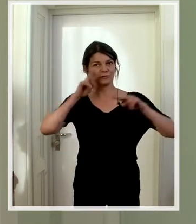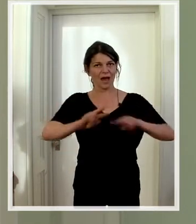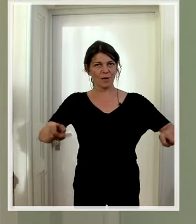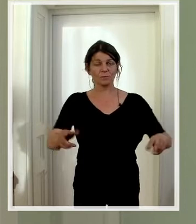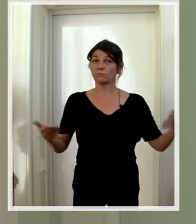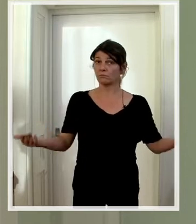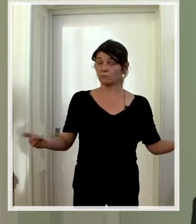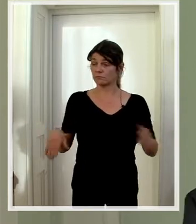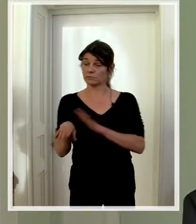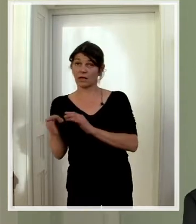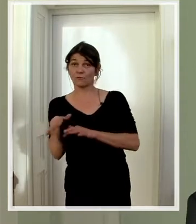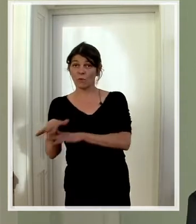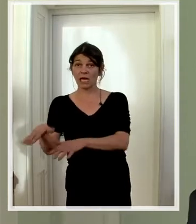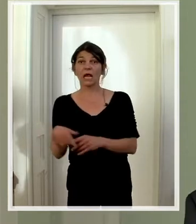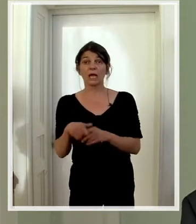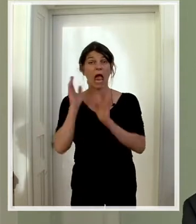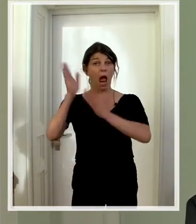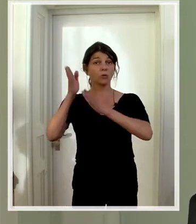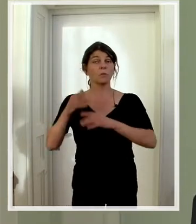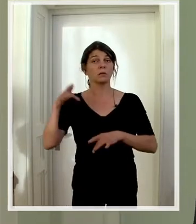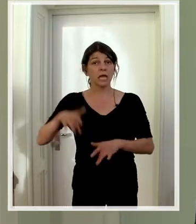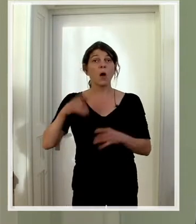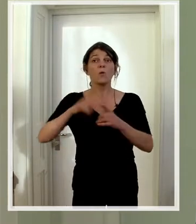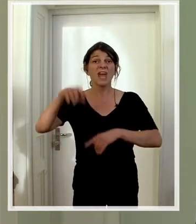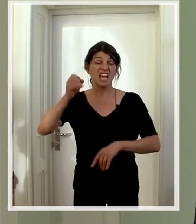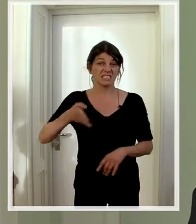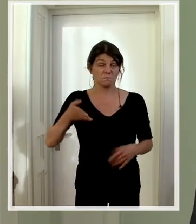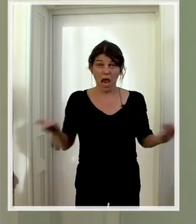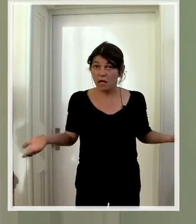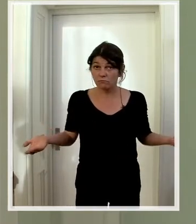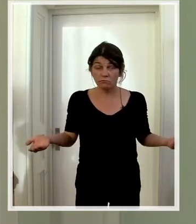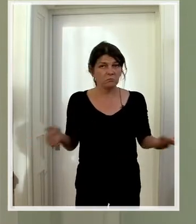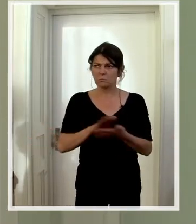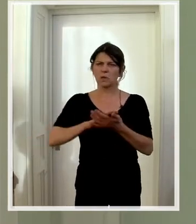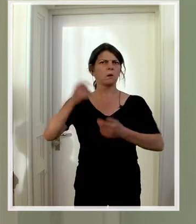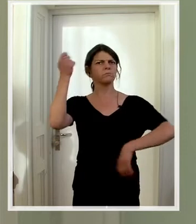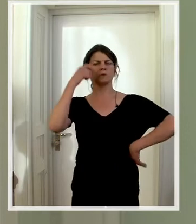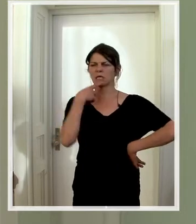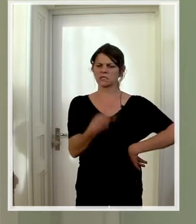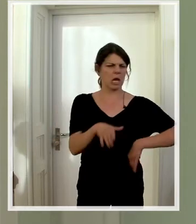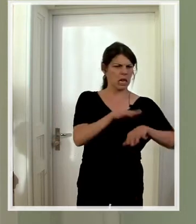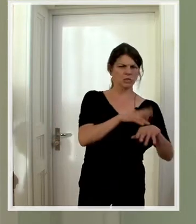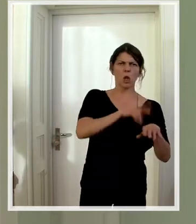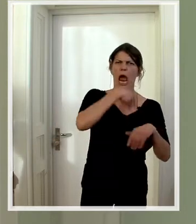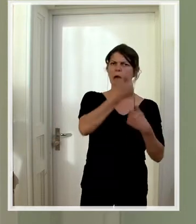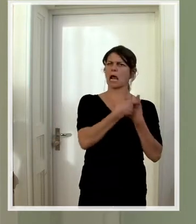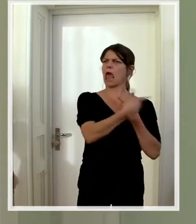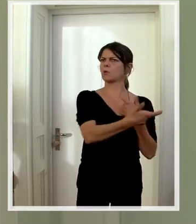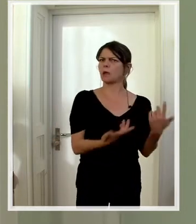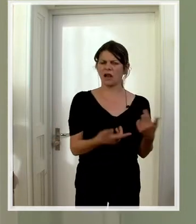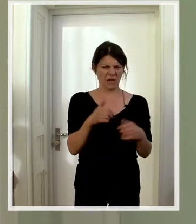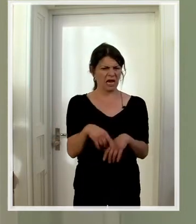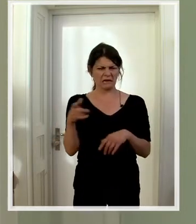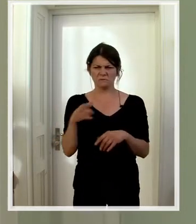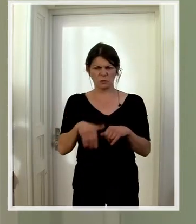rechts vom Rhein eine Autobahn haben und eine S-Bahn-Linie. Es wird keine auf die Idee kommen, wir brauchen links jetzt auch noch eine Autobahn, weil sie auf Liechtensteiner Seite sein